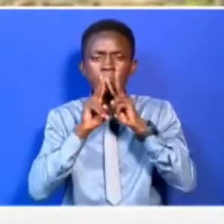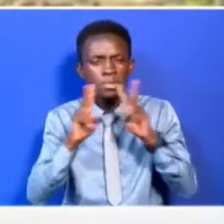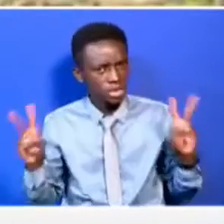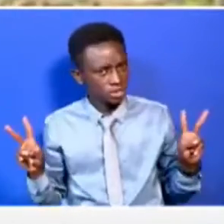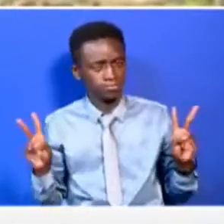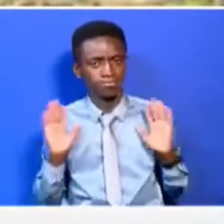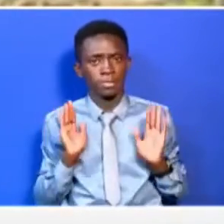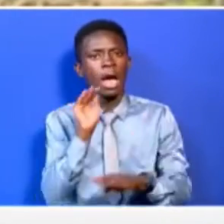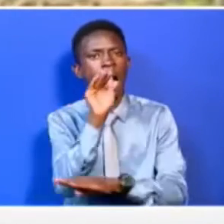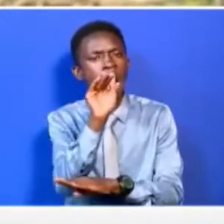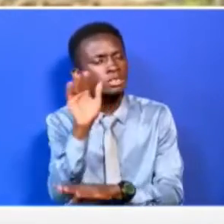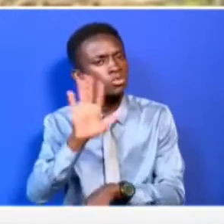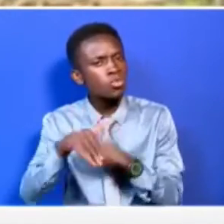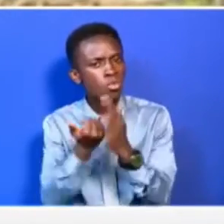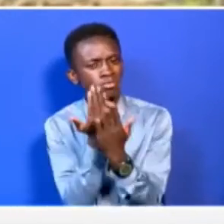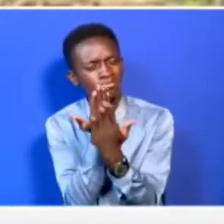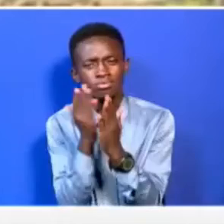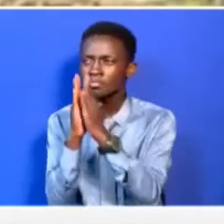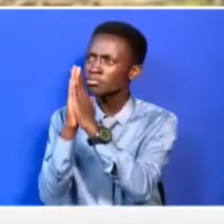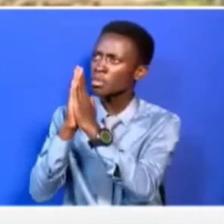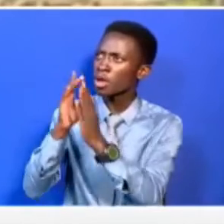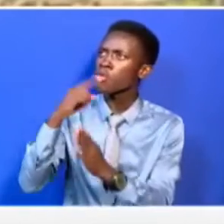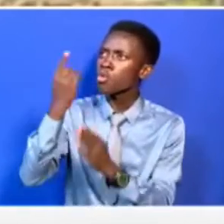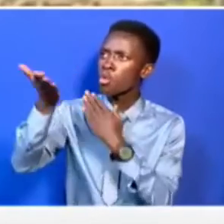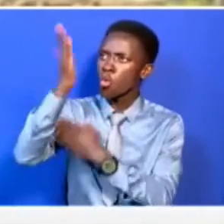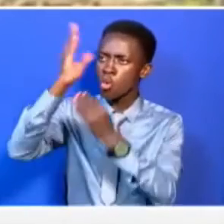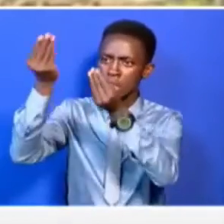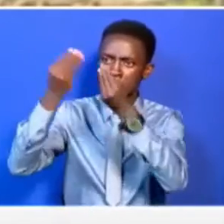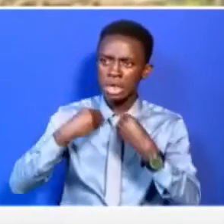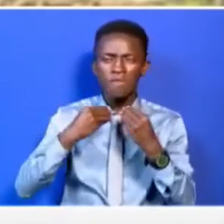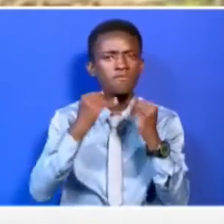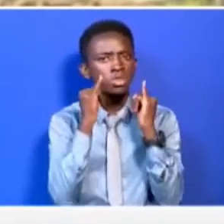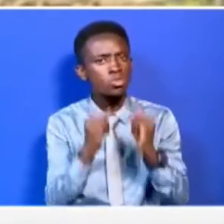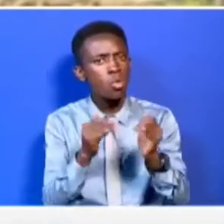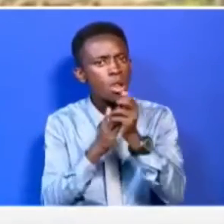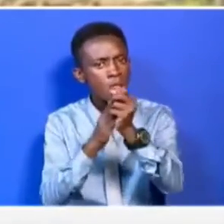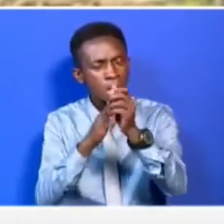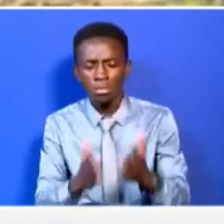tuone yule kiongozi ambaye Mungu atatupa. Kwa sababu tunaambiwa